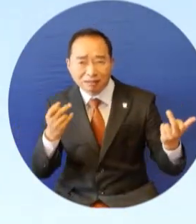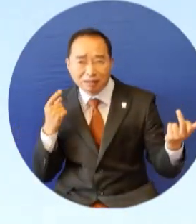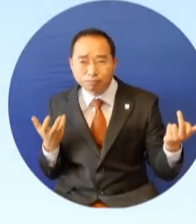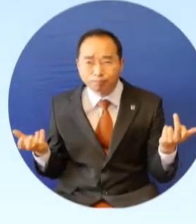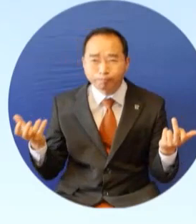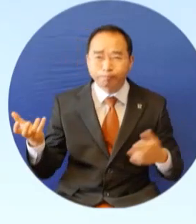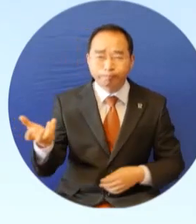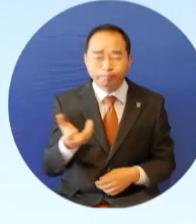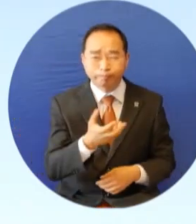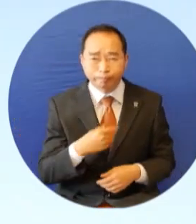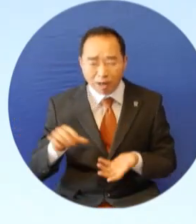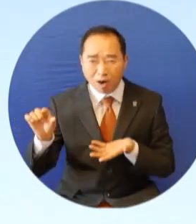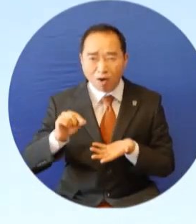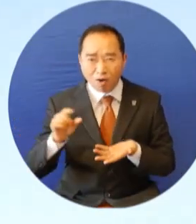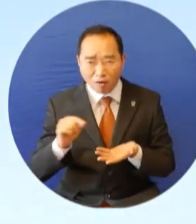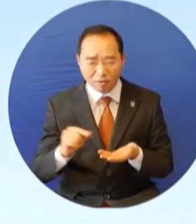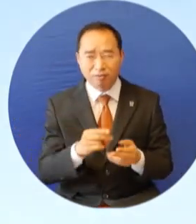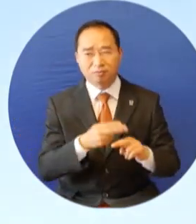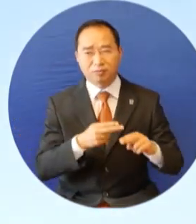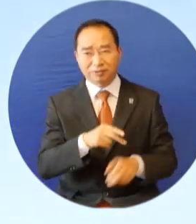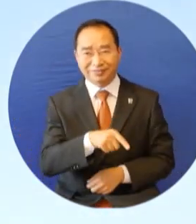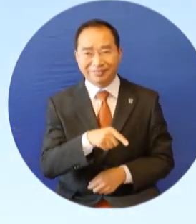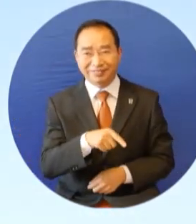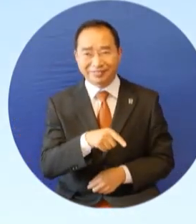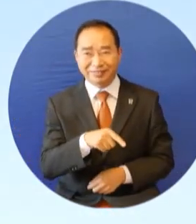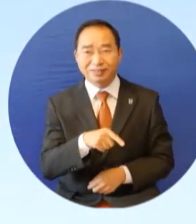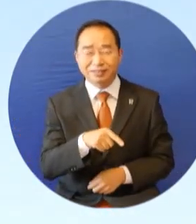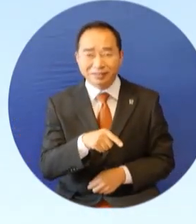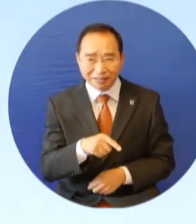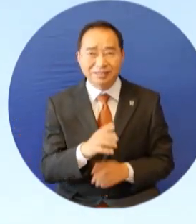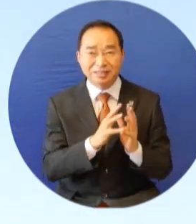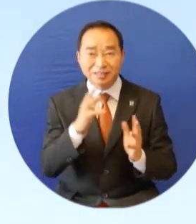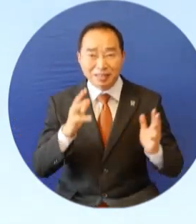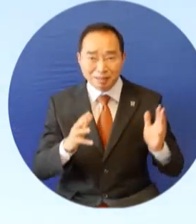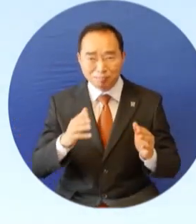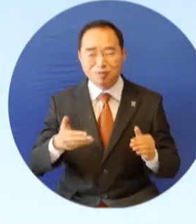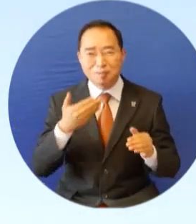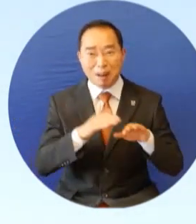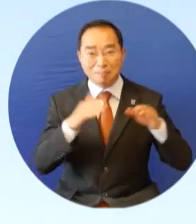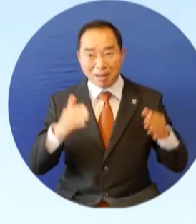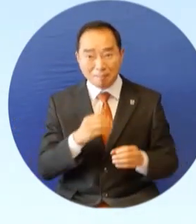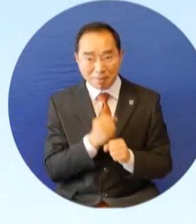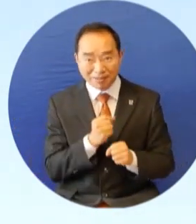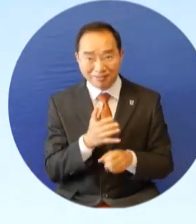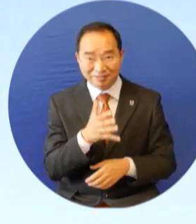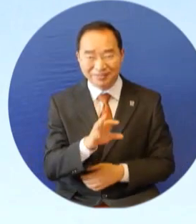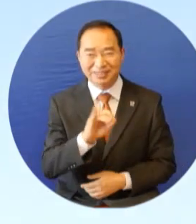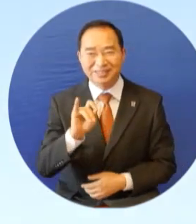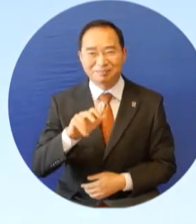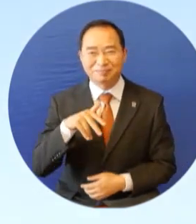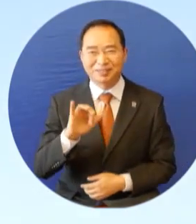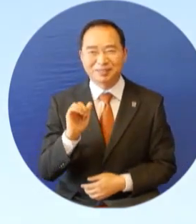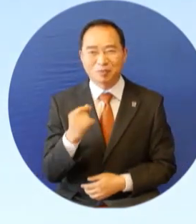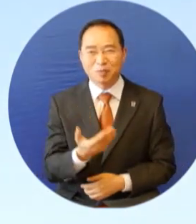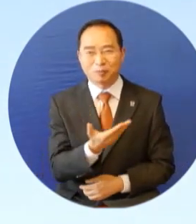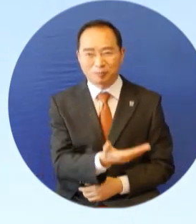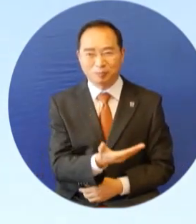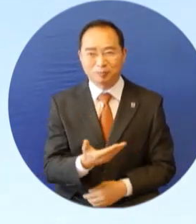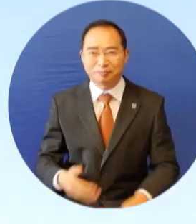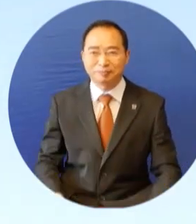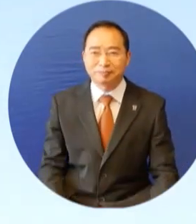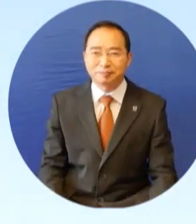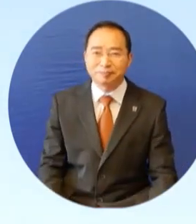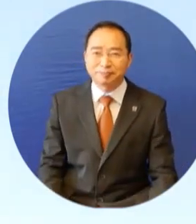것이 바로 밥인데요. 그의 밥상을 사로잡은 들풀이 오늘의 주인공입니다. 들풀 밥상을